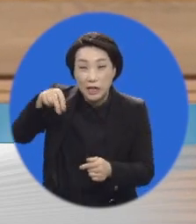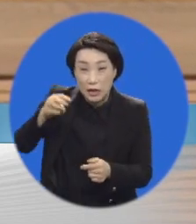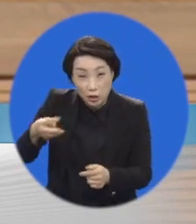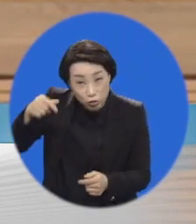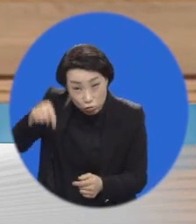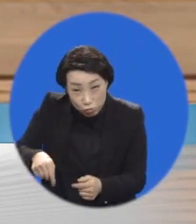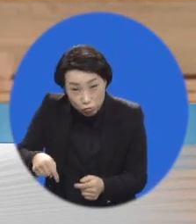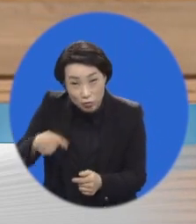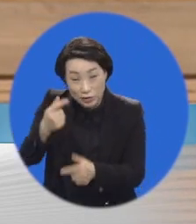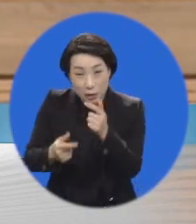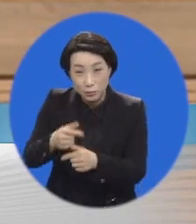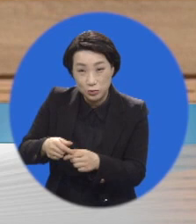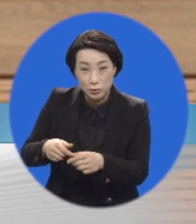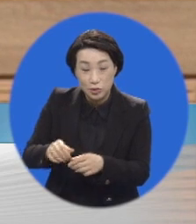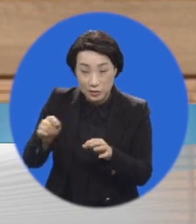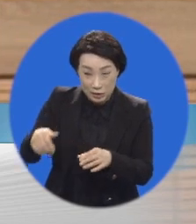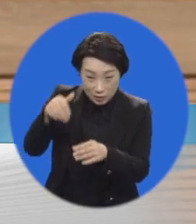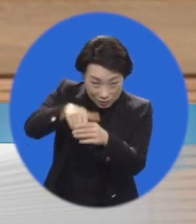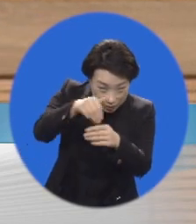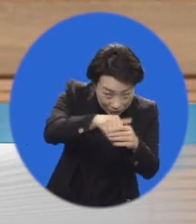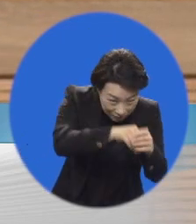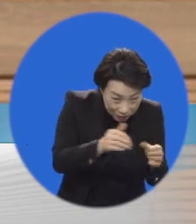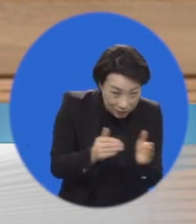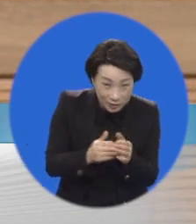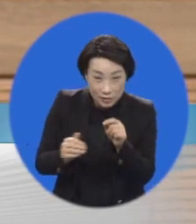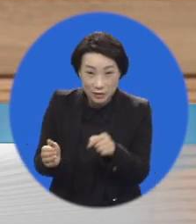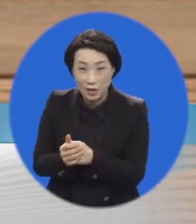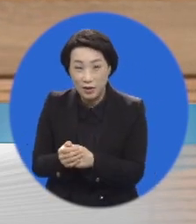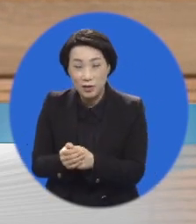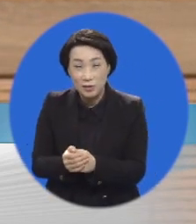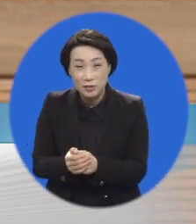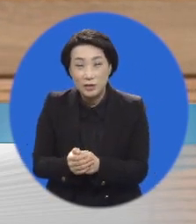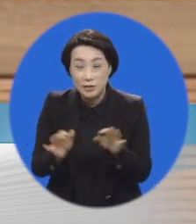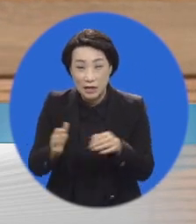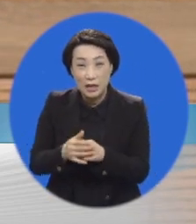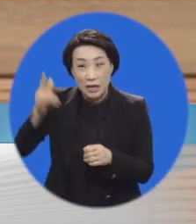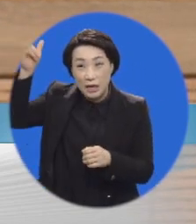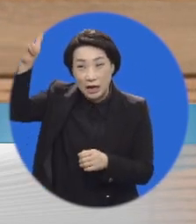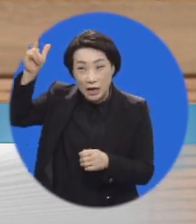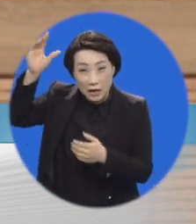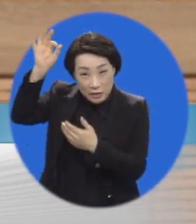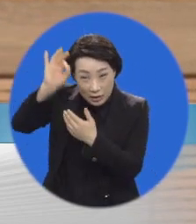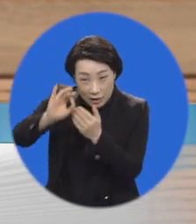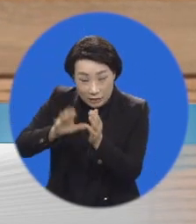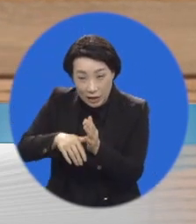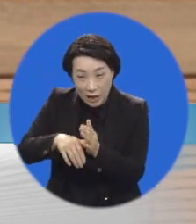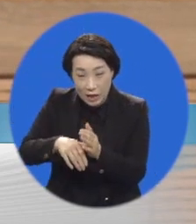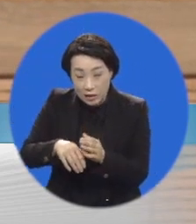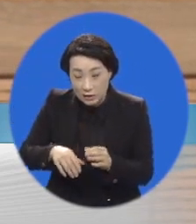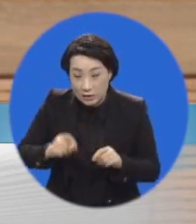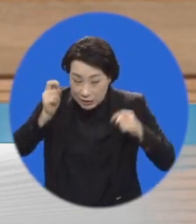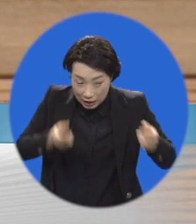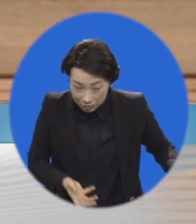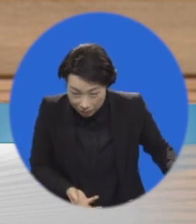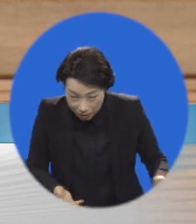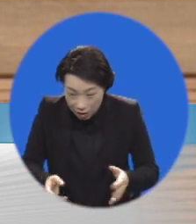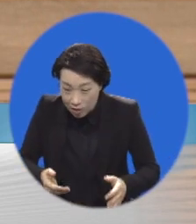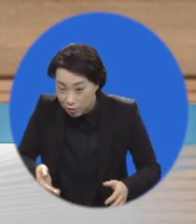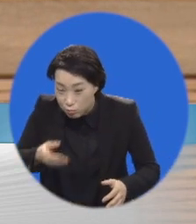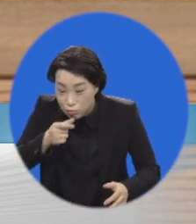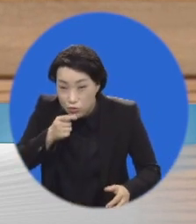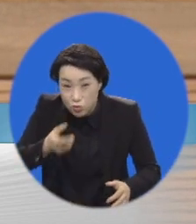태양빛에서 아롱아롱할 때 물을 먹고 암컷 수컷이 만나면 전백이가 나오는 거예요. 여기서